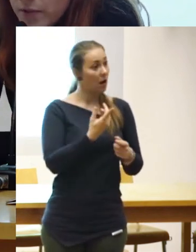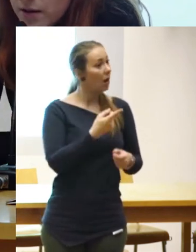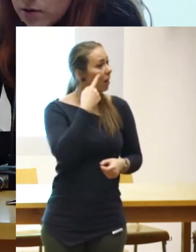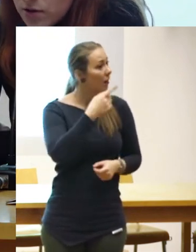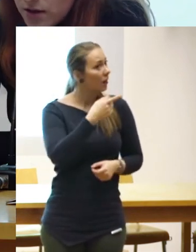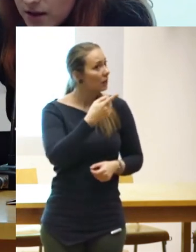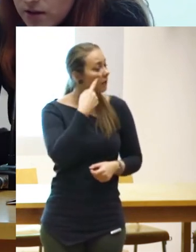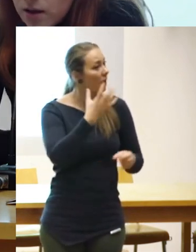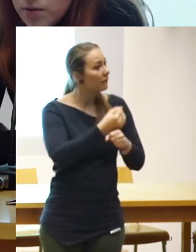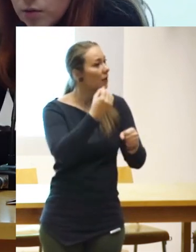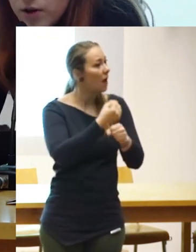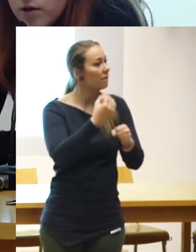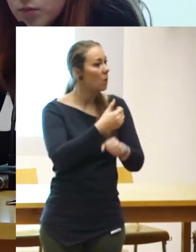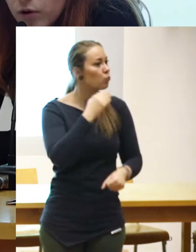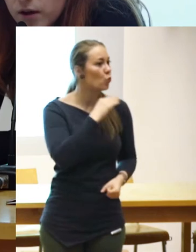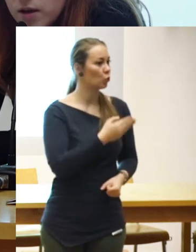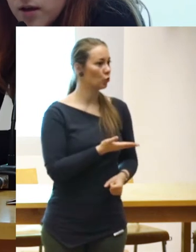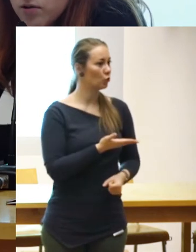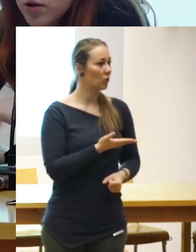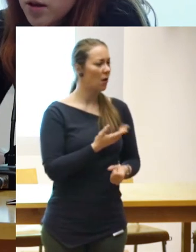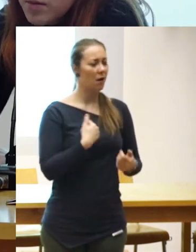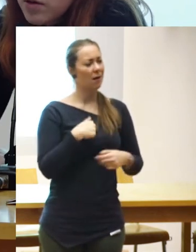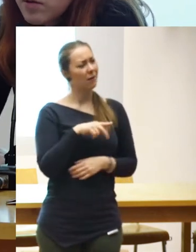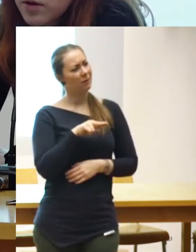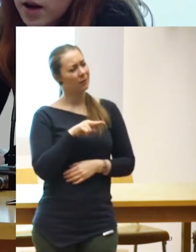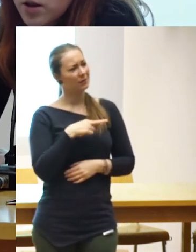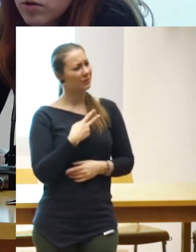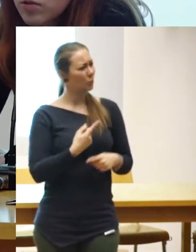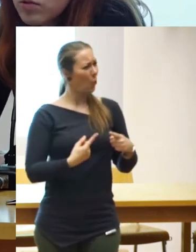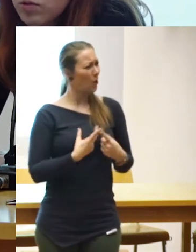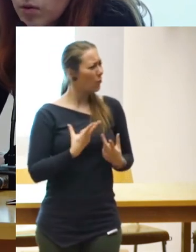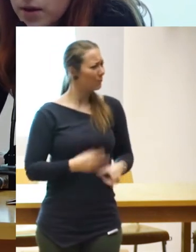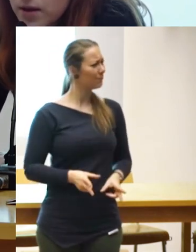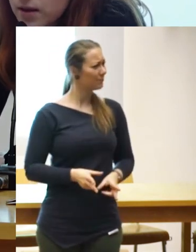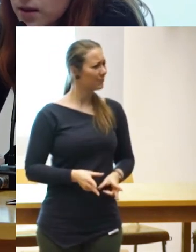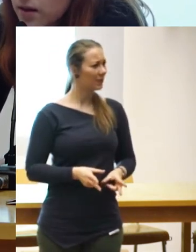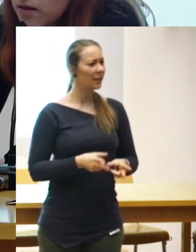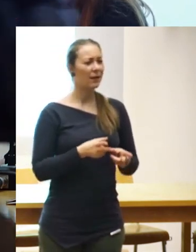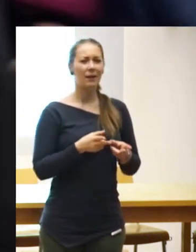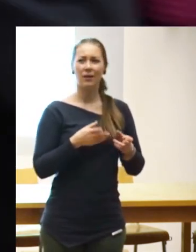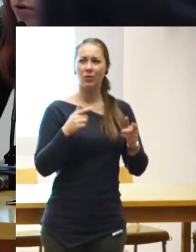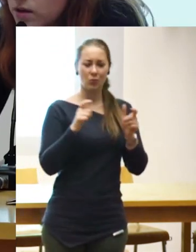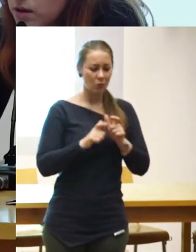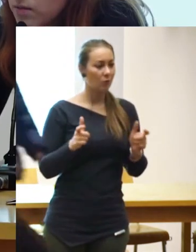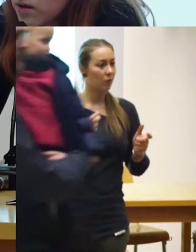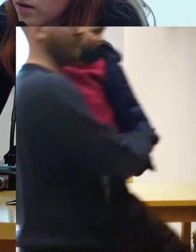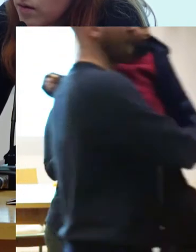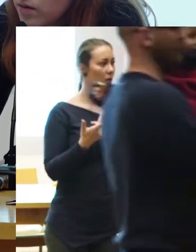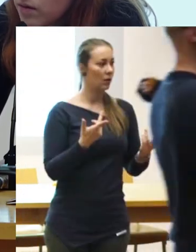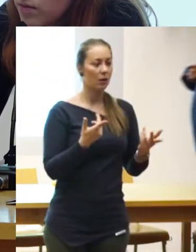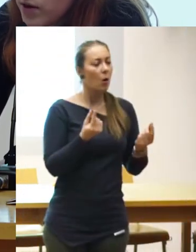muži, což není stav, se kterým jsme úplně jako spokojení, ať už s tím jako vytvářet tu kompetici, nebo s